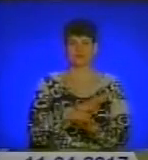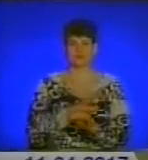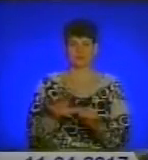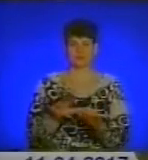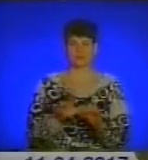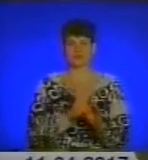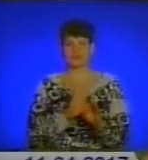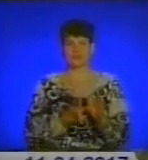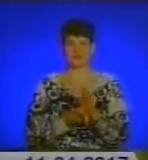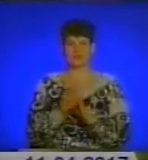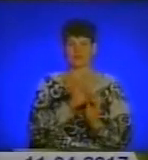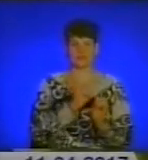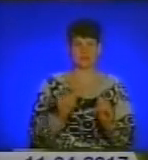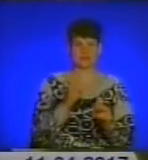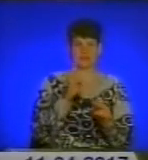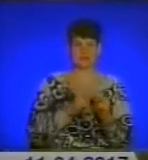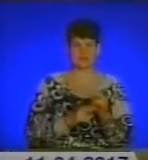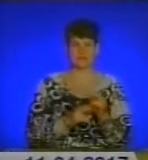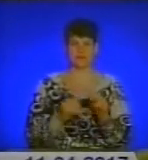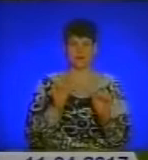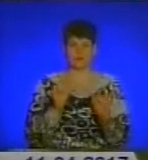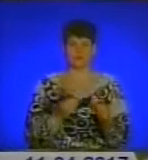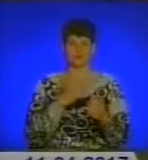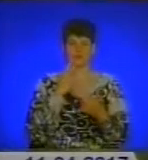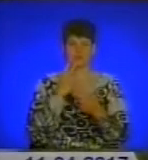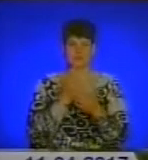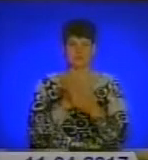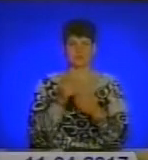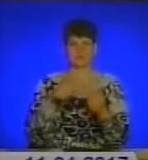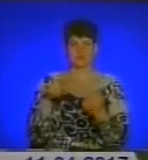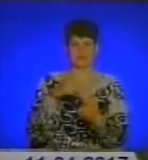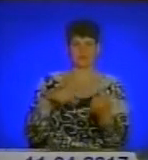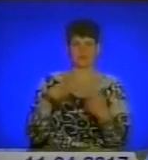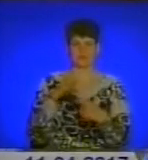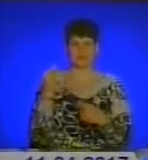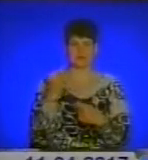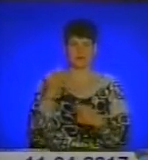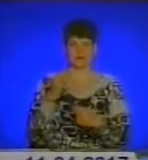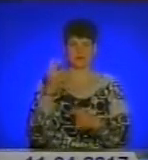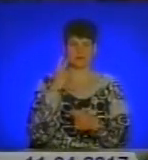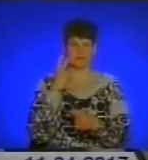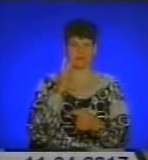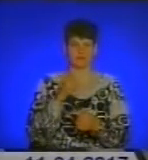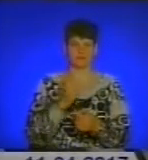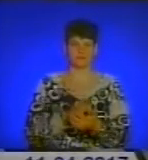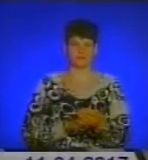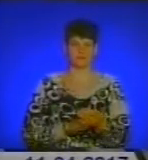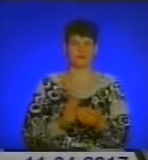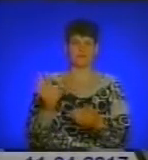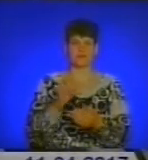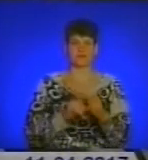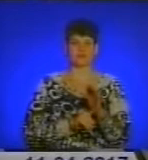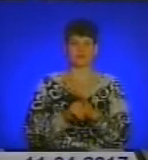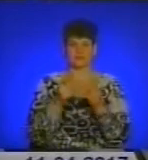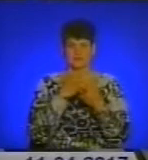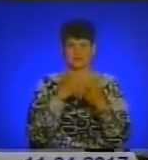ні початку, ні кінця. Тобто, якщо писаночка стоїть, можна в неї обійти навколо і буде постійно цікаво, де продовження. Все почалося із